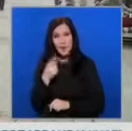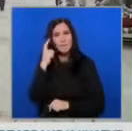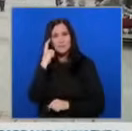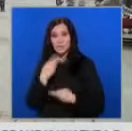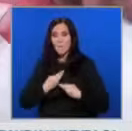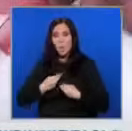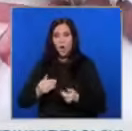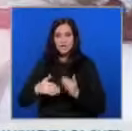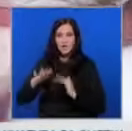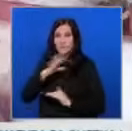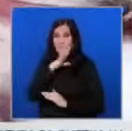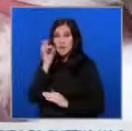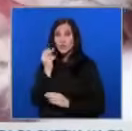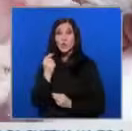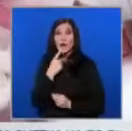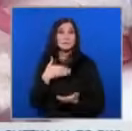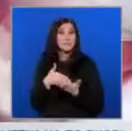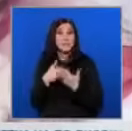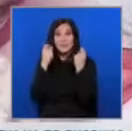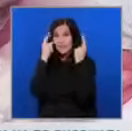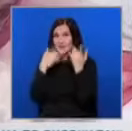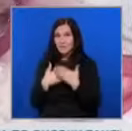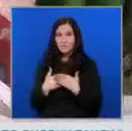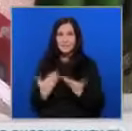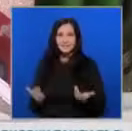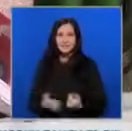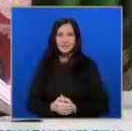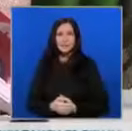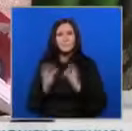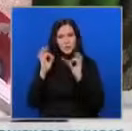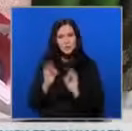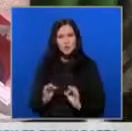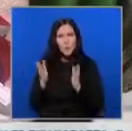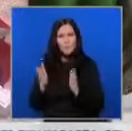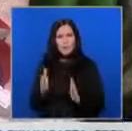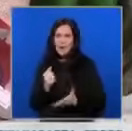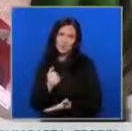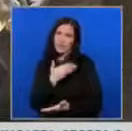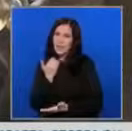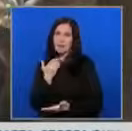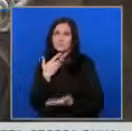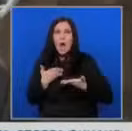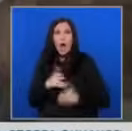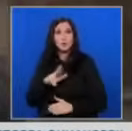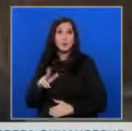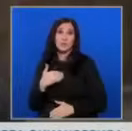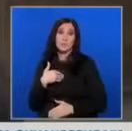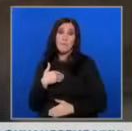да похарчат над 500 лева, за да изненадат близките си. Точно определен бюджет нямам. За родителите ми е